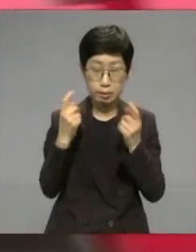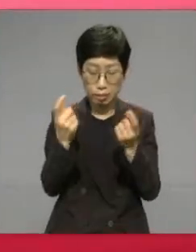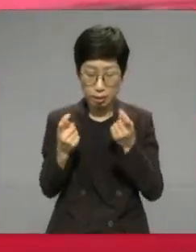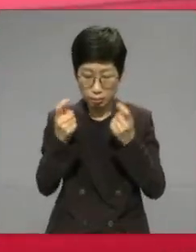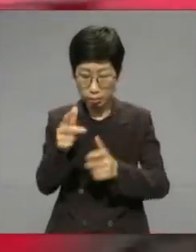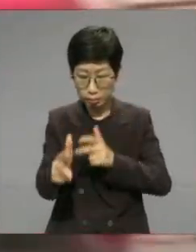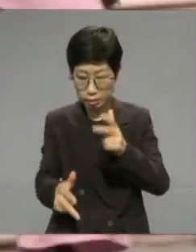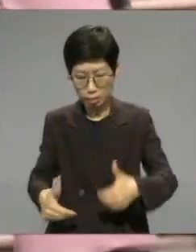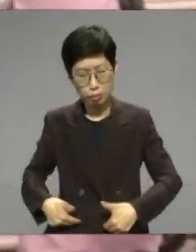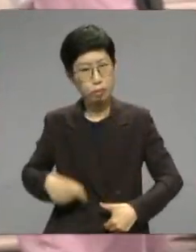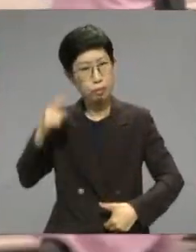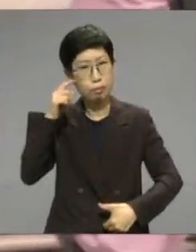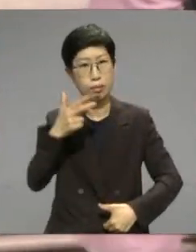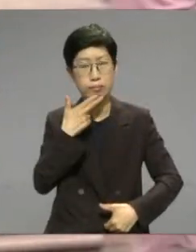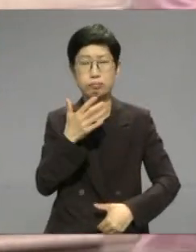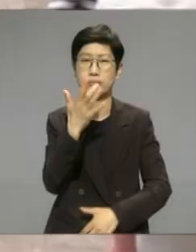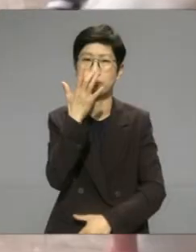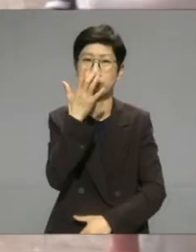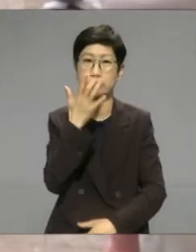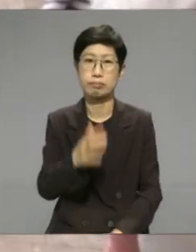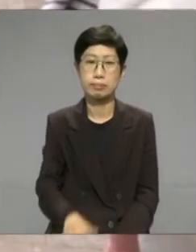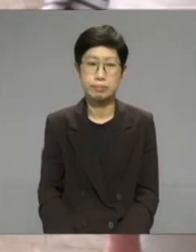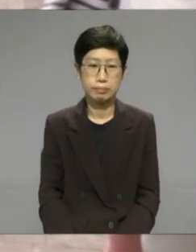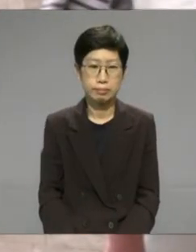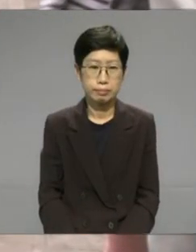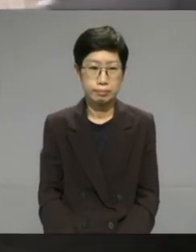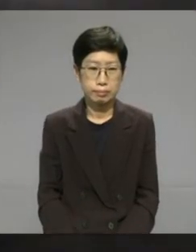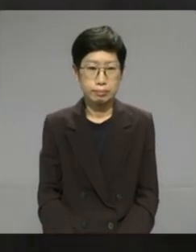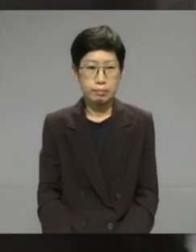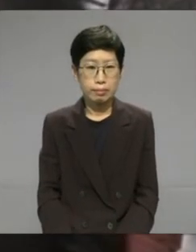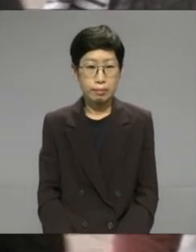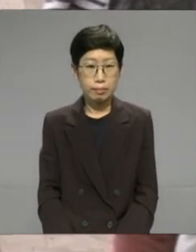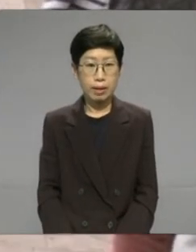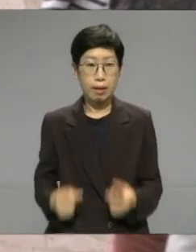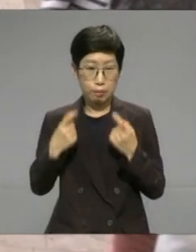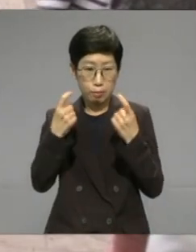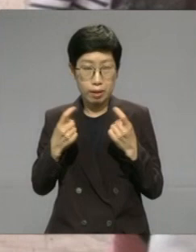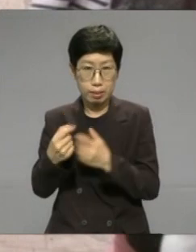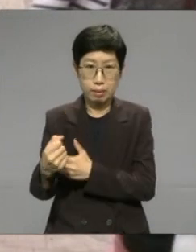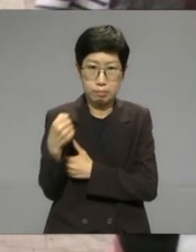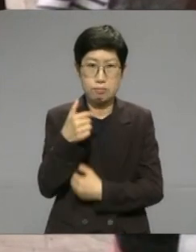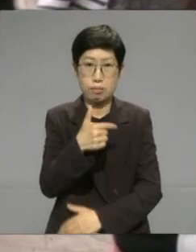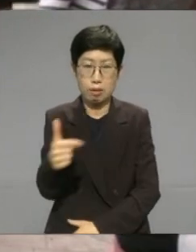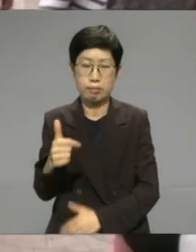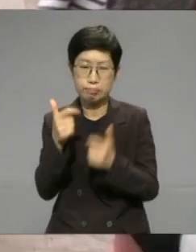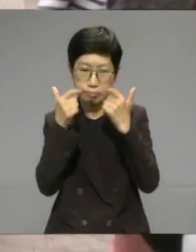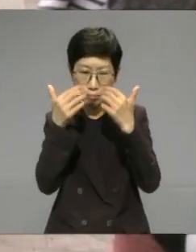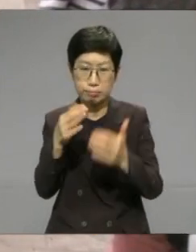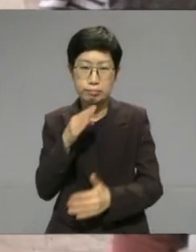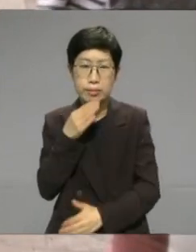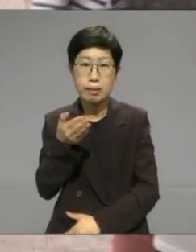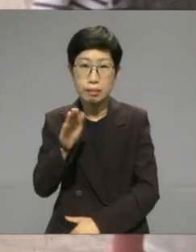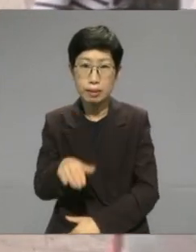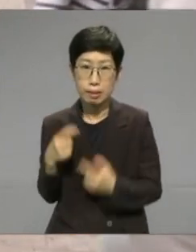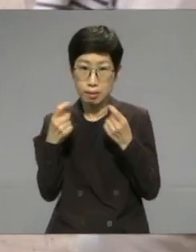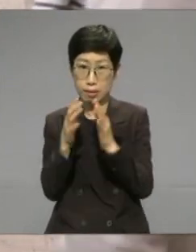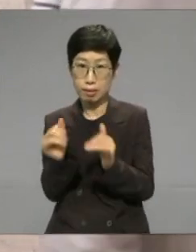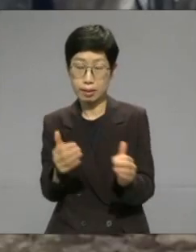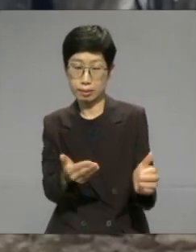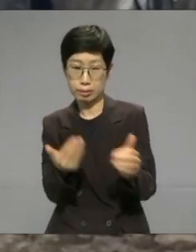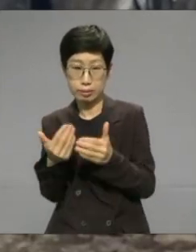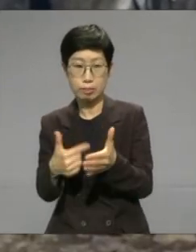느끼지 못했기 때문입니다. Évidemment, beaucoup de potentiel touristique, beaucoup de travail aussi à